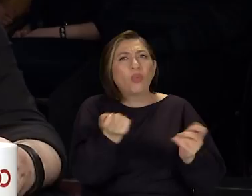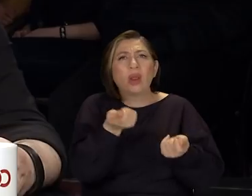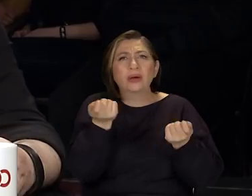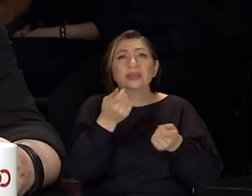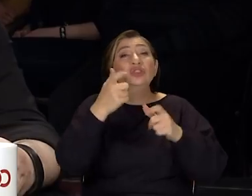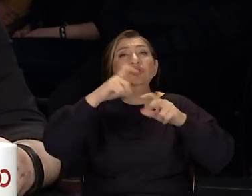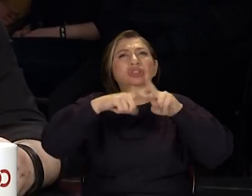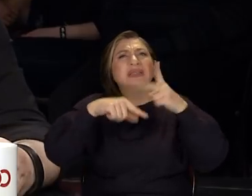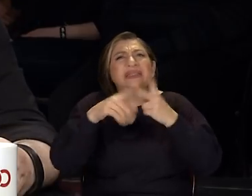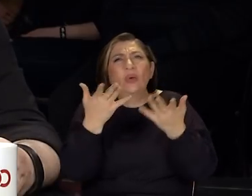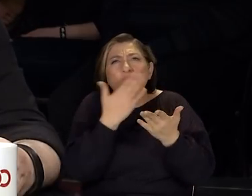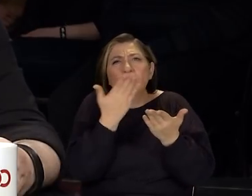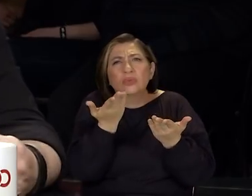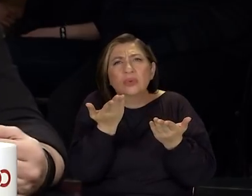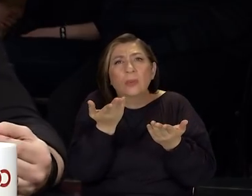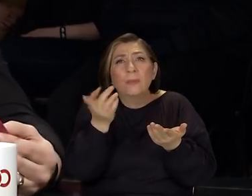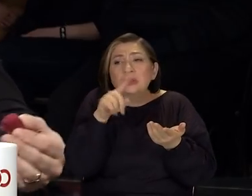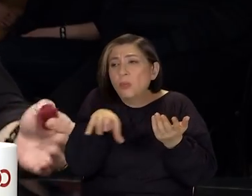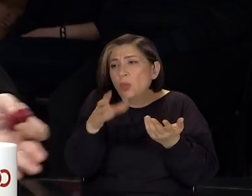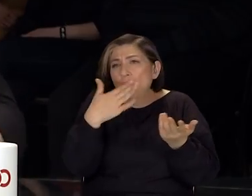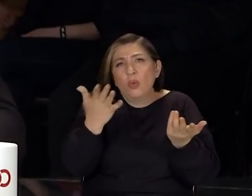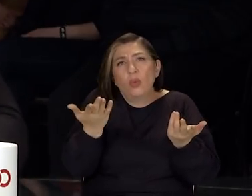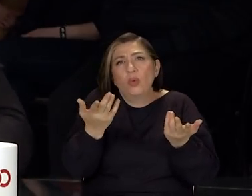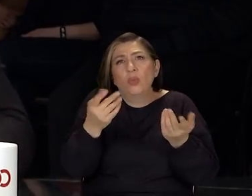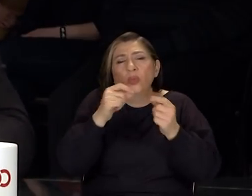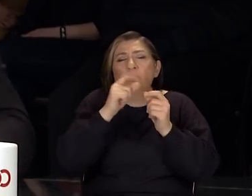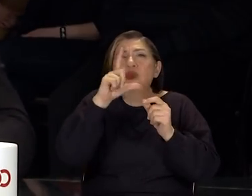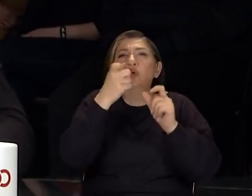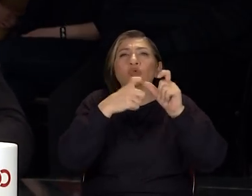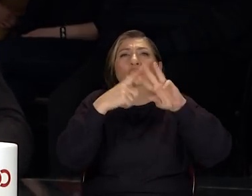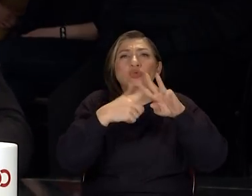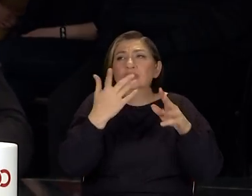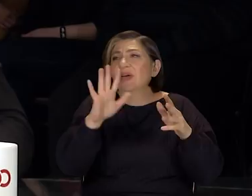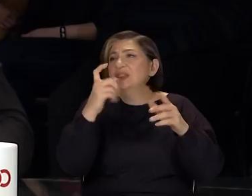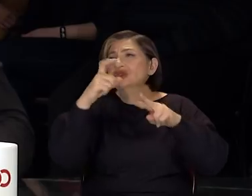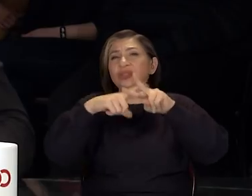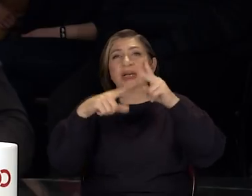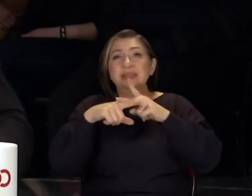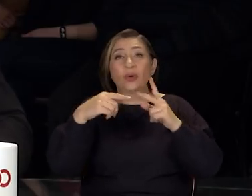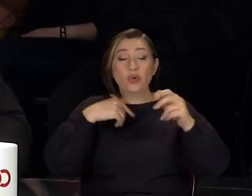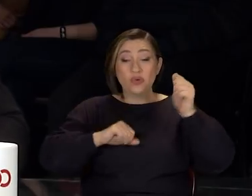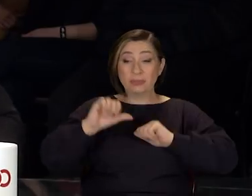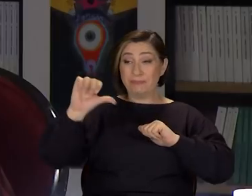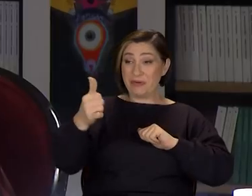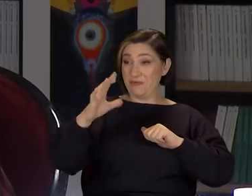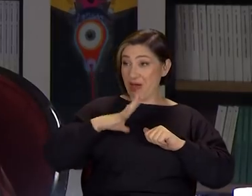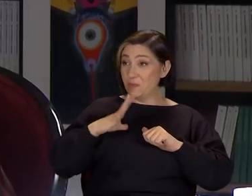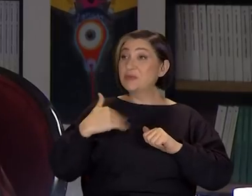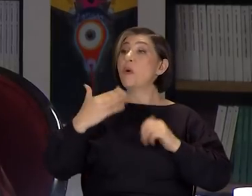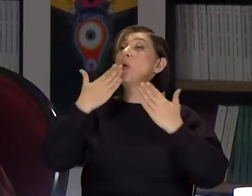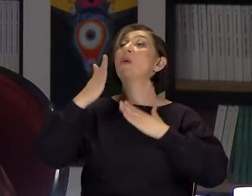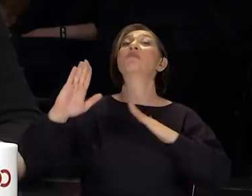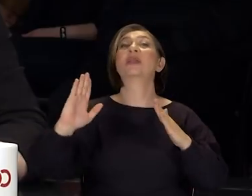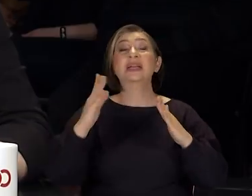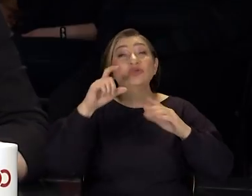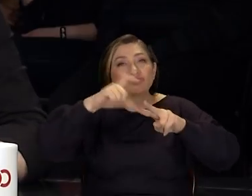caz okudun? Yok başka bölüm ne yapayım? Blues ve caz şey Oxford vardı da biz mi okumadık durumuna geliyor bu iş ama.